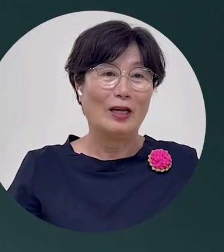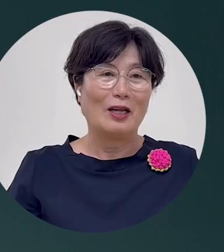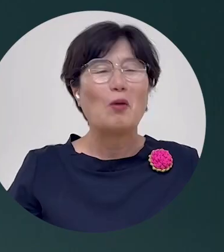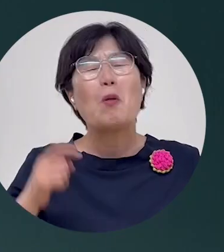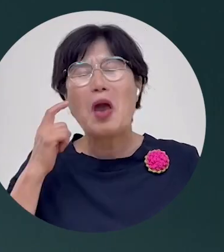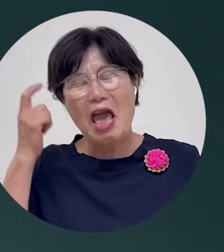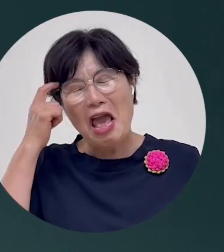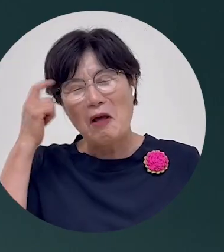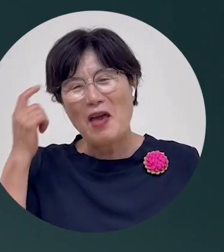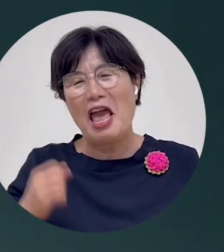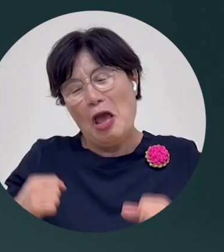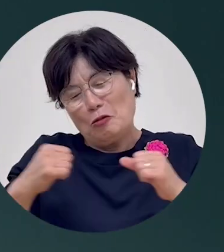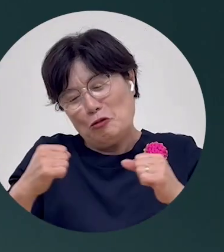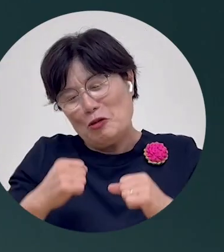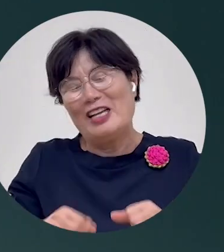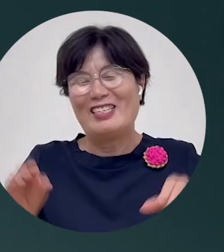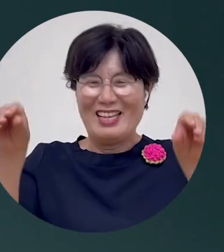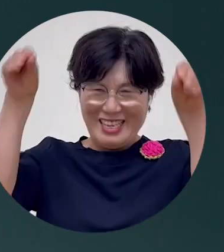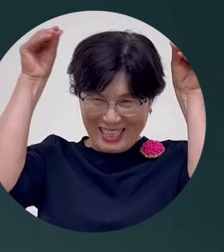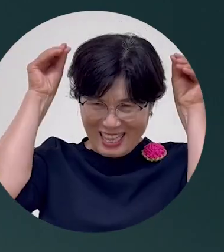추워서 떨기도 하지만. 예.